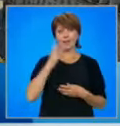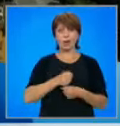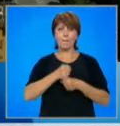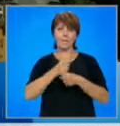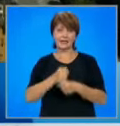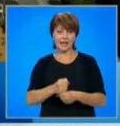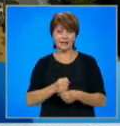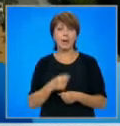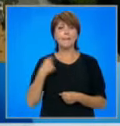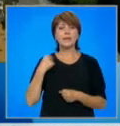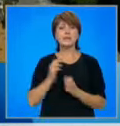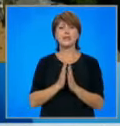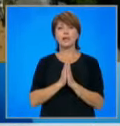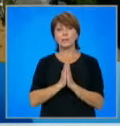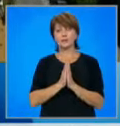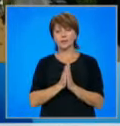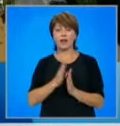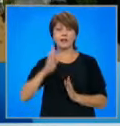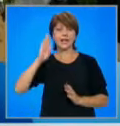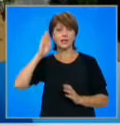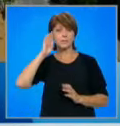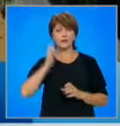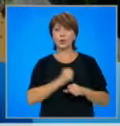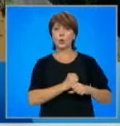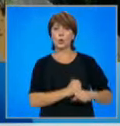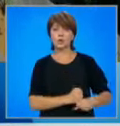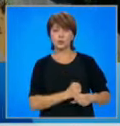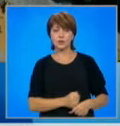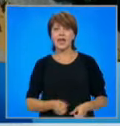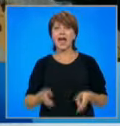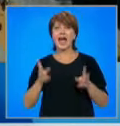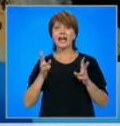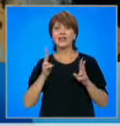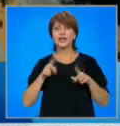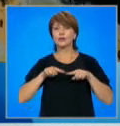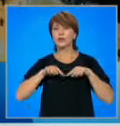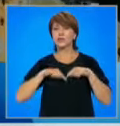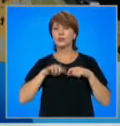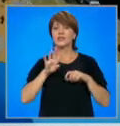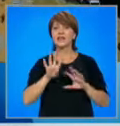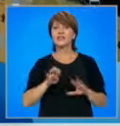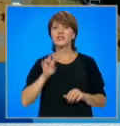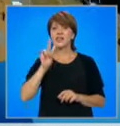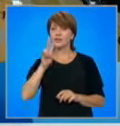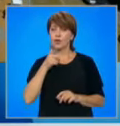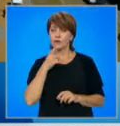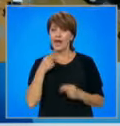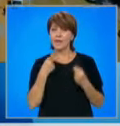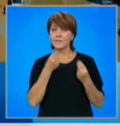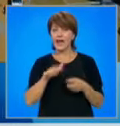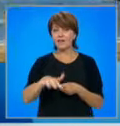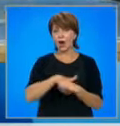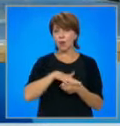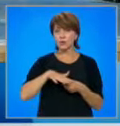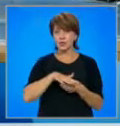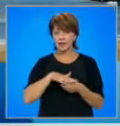А по-рано президента призова социалистите да изпълнят конституционната процедура и решението на съда от 92-а. Самото то дава основание на конституционалисти за